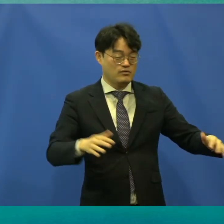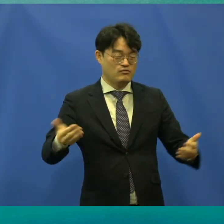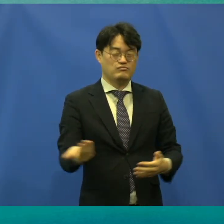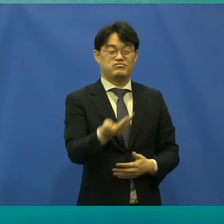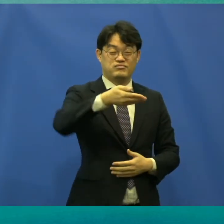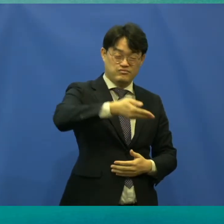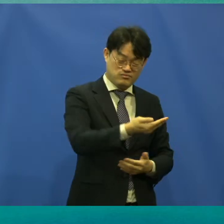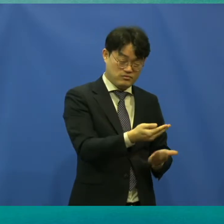익사합니다. 익사.